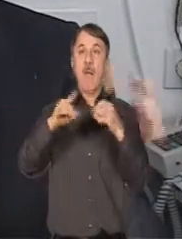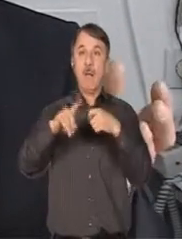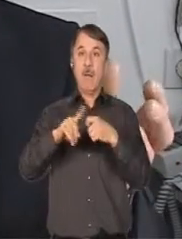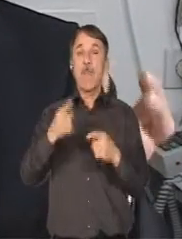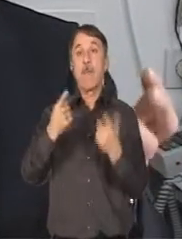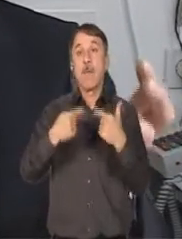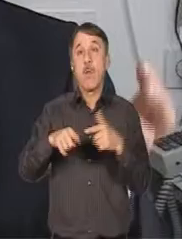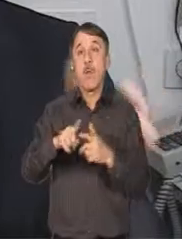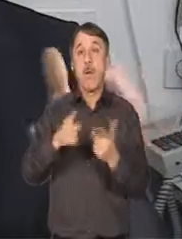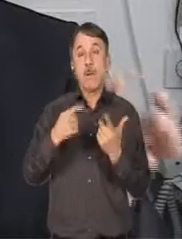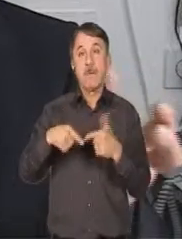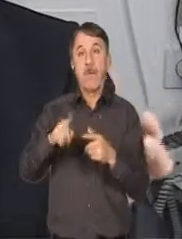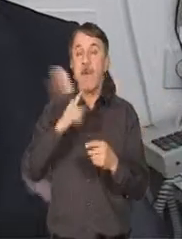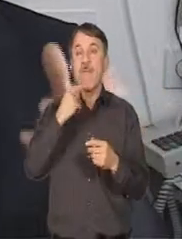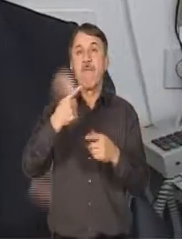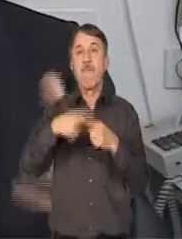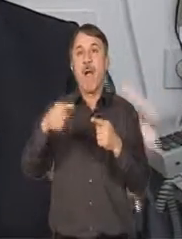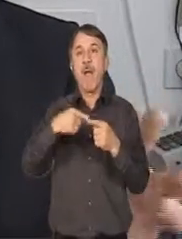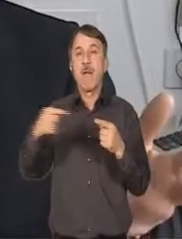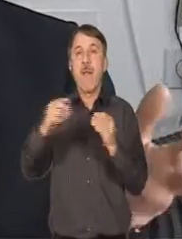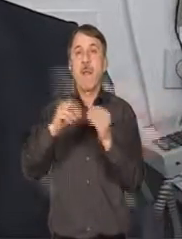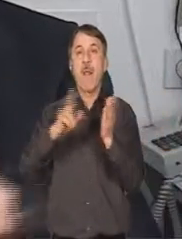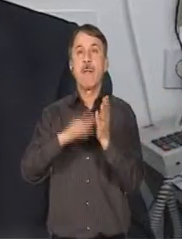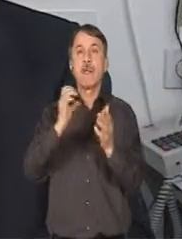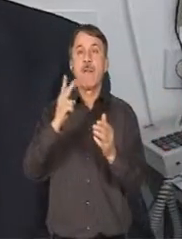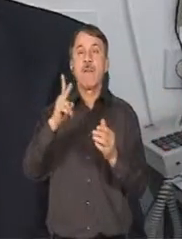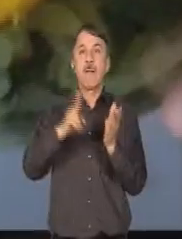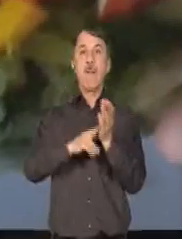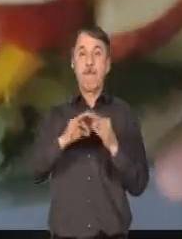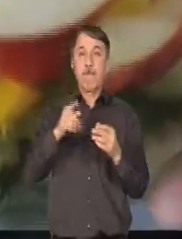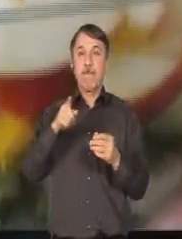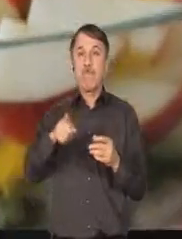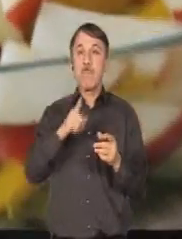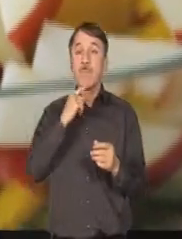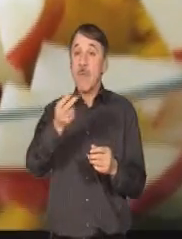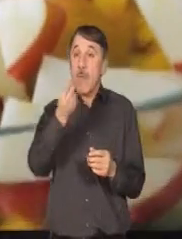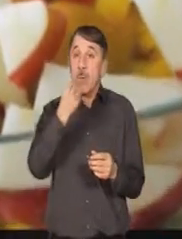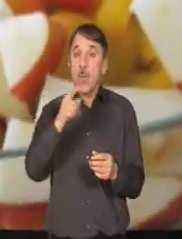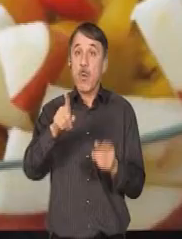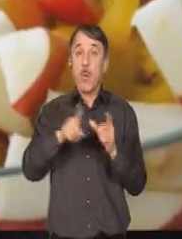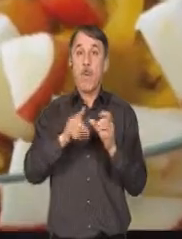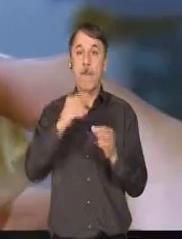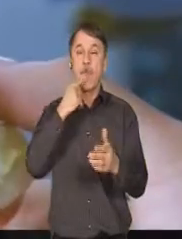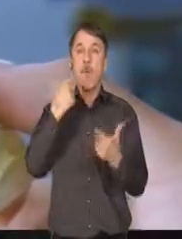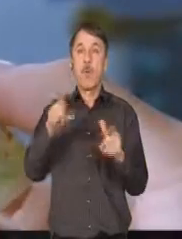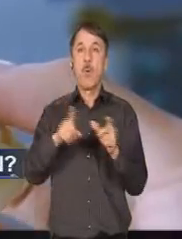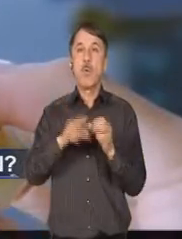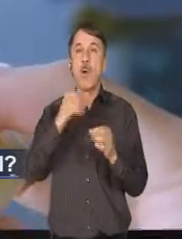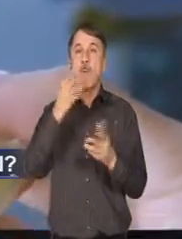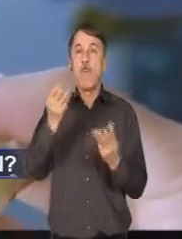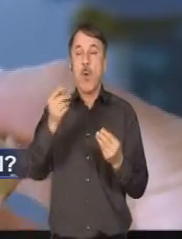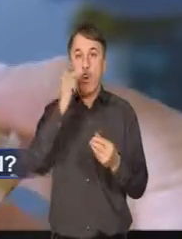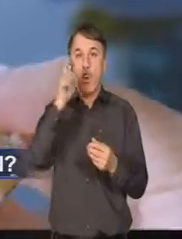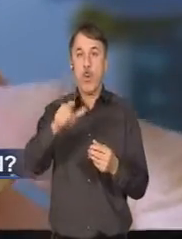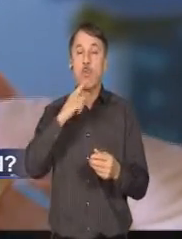anemija, zatim do nedostatka belančevina. Ipak neke namirnice biljnog porekla mogu u određenoj